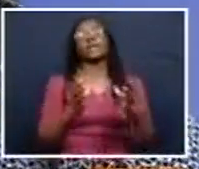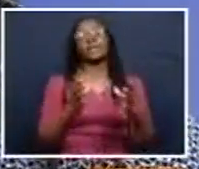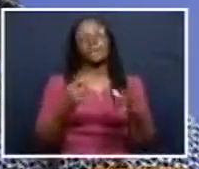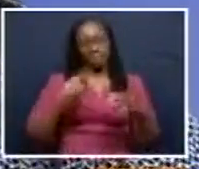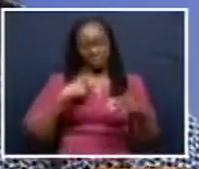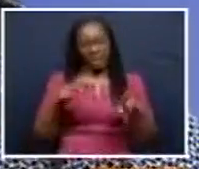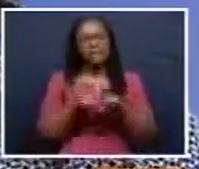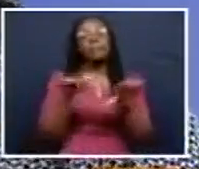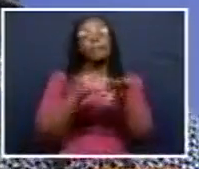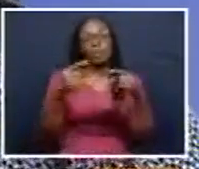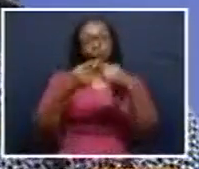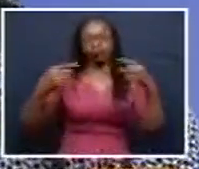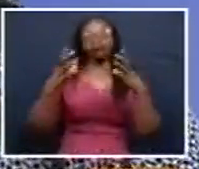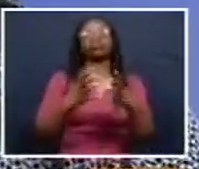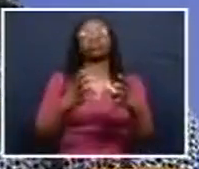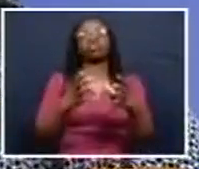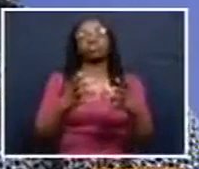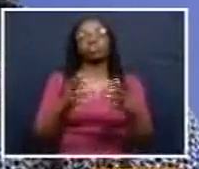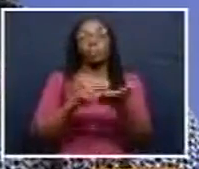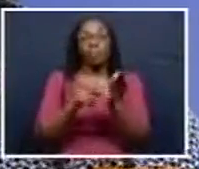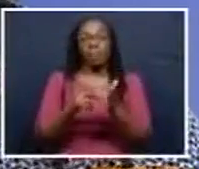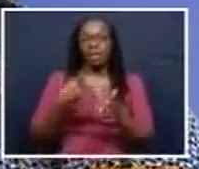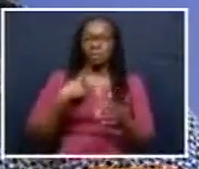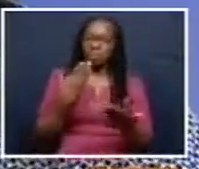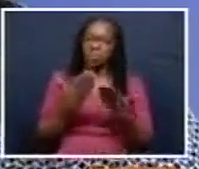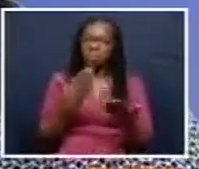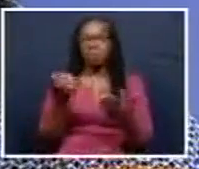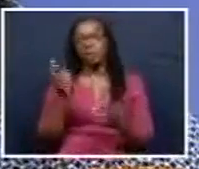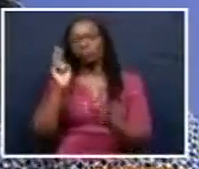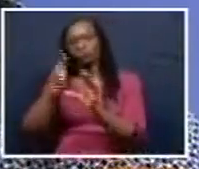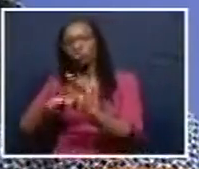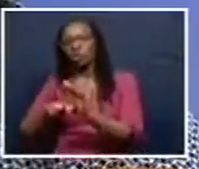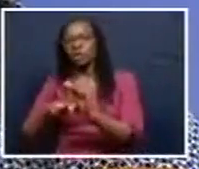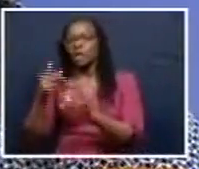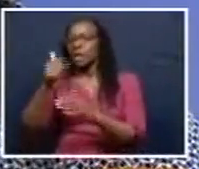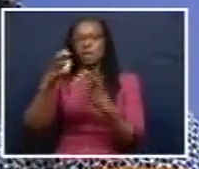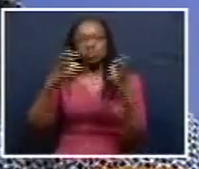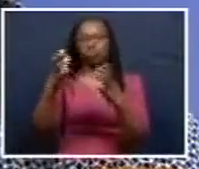So kama ni kushirikiana na wengine labda itakuwa kwa upande wa